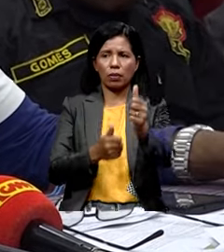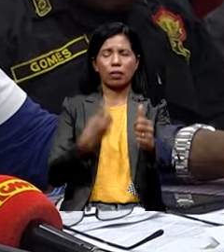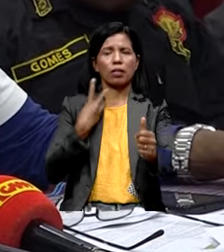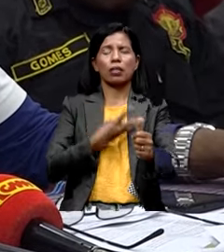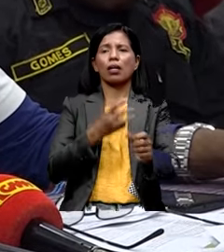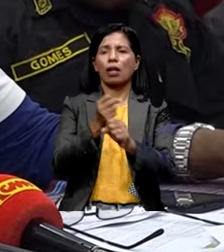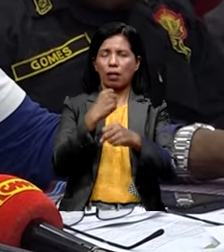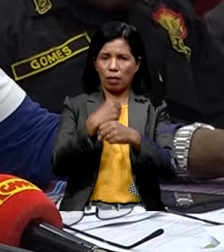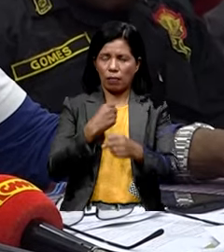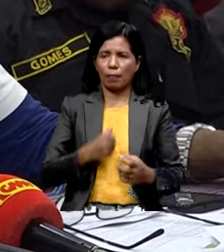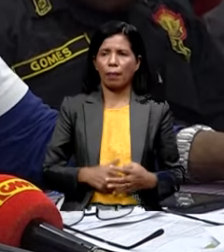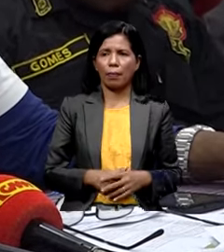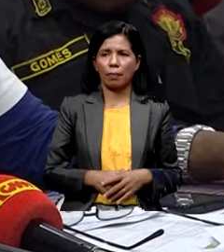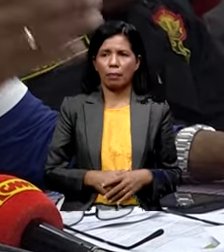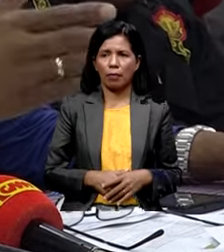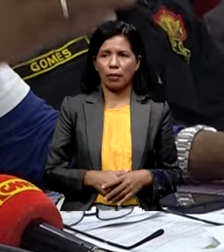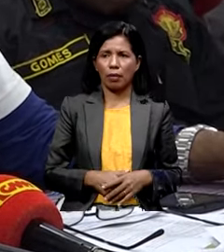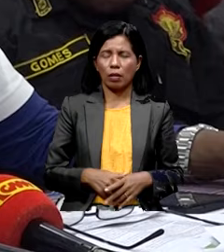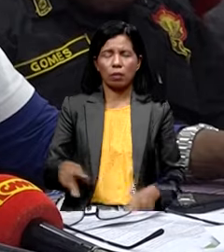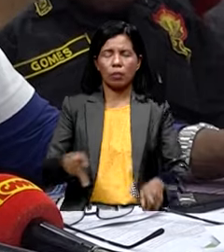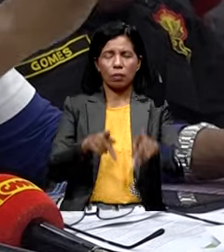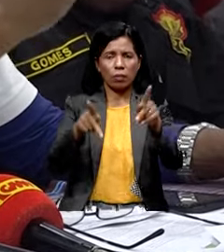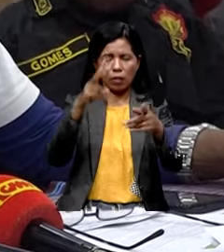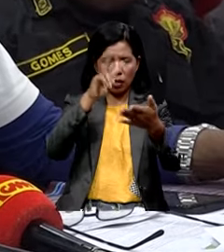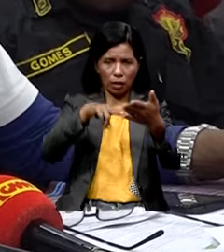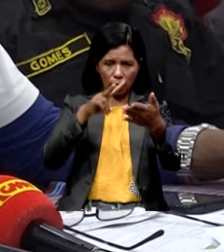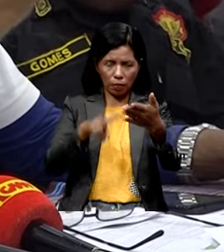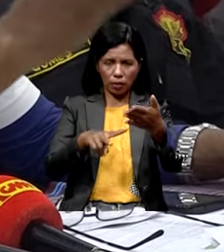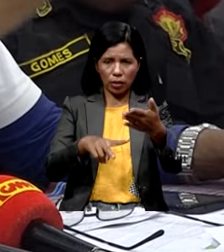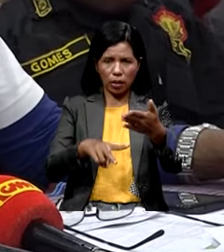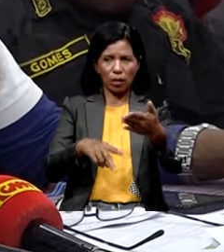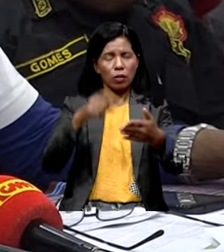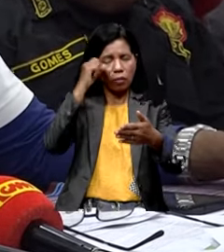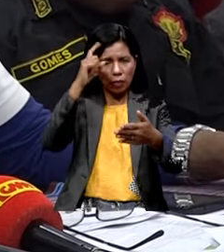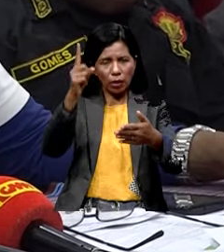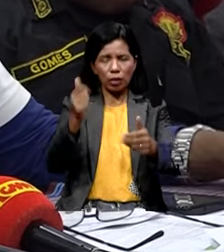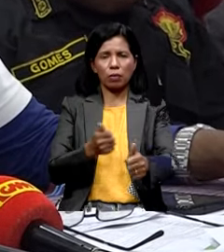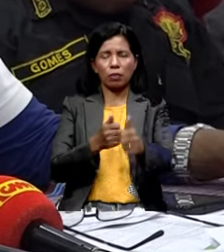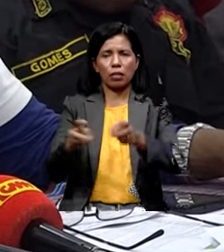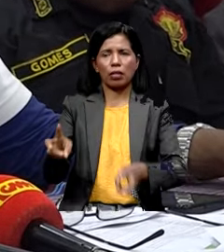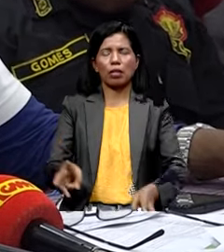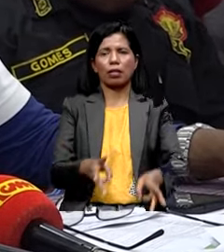halor. Para público leemos consumo botne tu irregala.